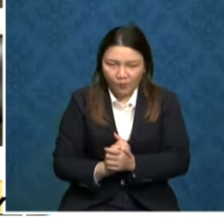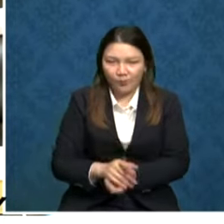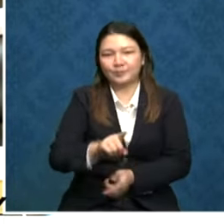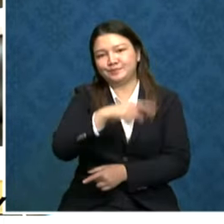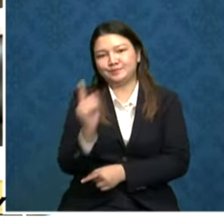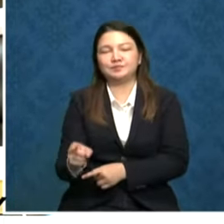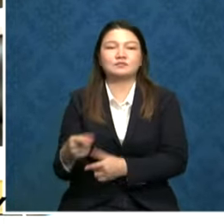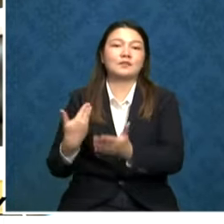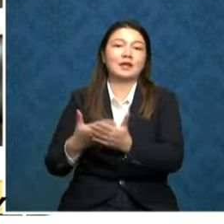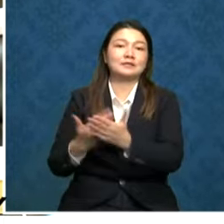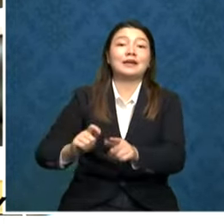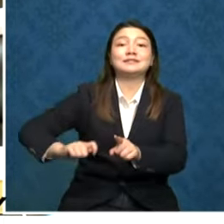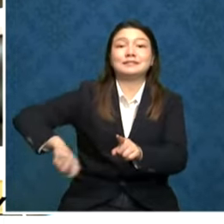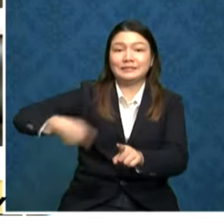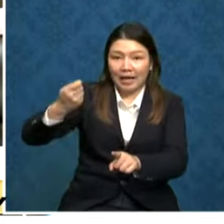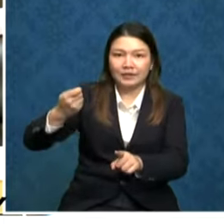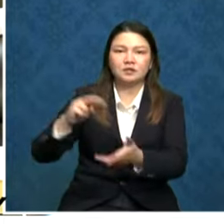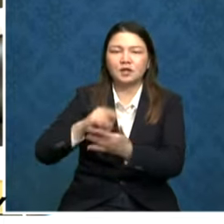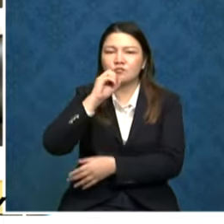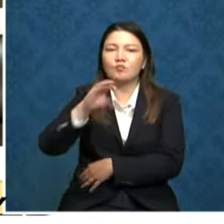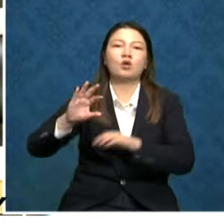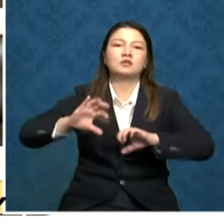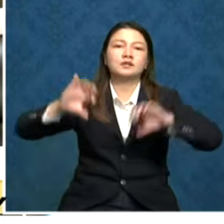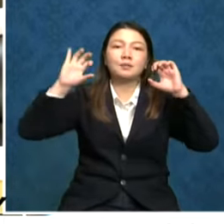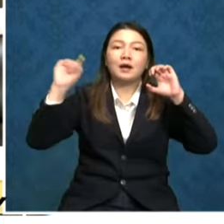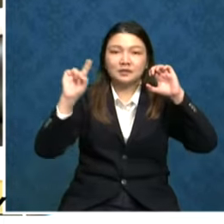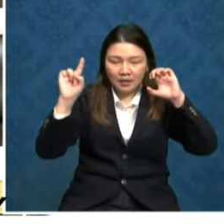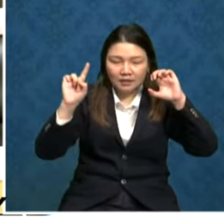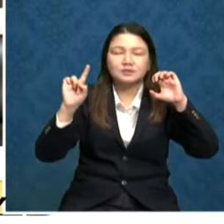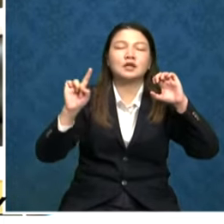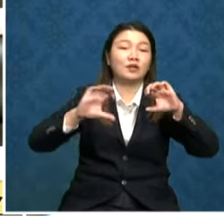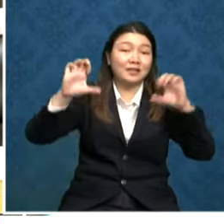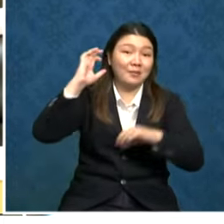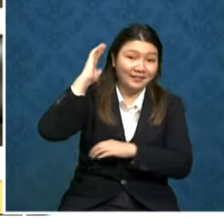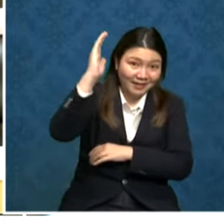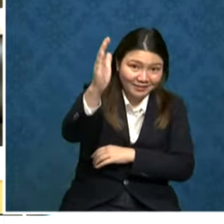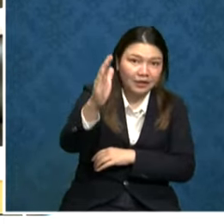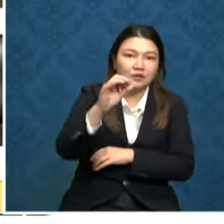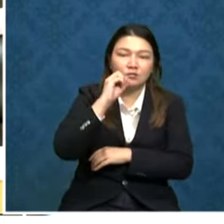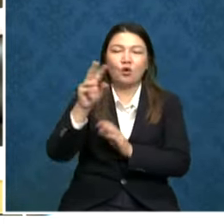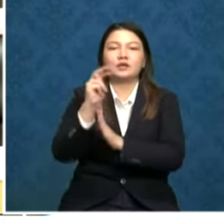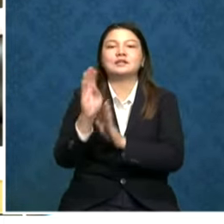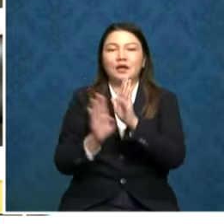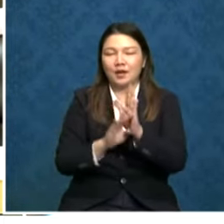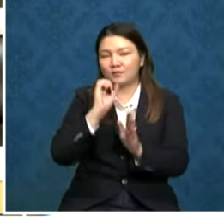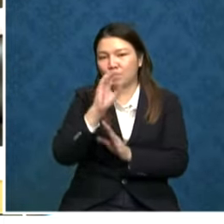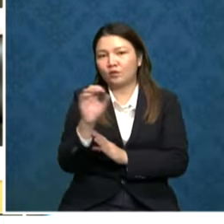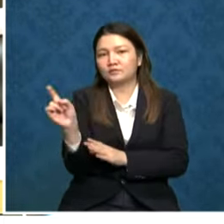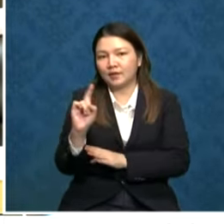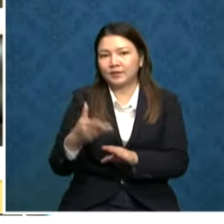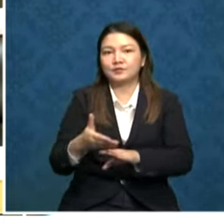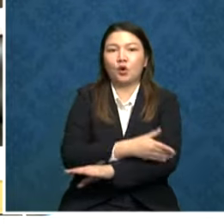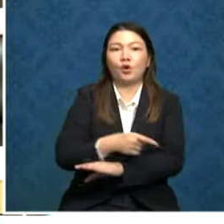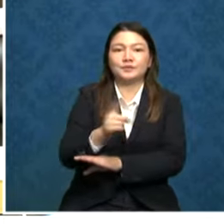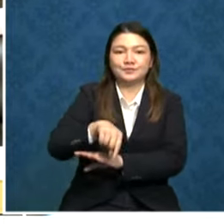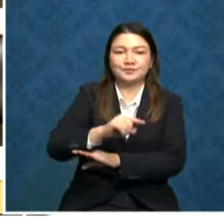ประธานสิ่งที่พวกเราอยากจะตั้งคำถามไปยังรัฐบาลชุดนี้รวมถึงรัฐบาลชุดหน้าที่รอการแถลงนโยบายต่อรัฐสภาครับนอกจากข้อเสนอ